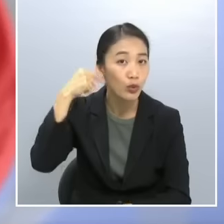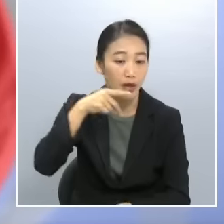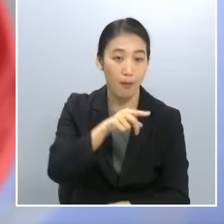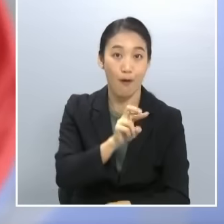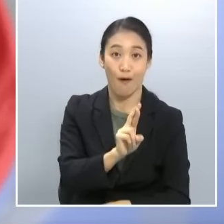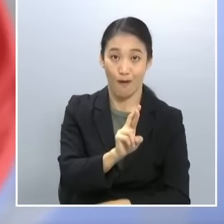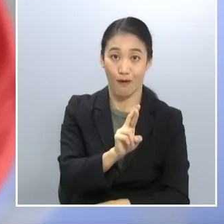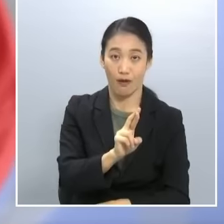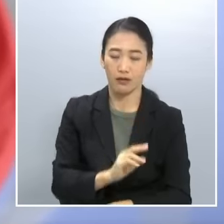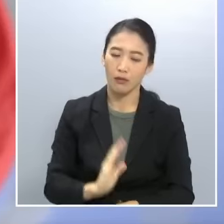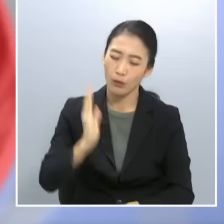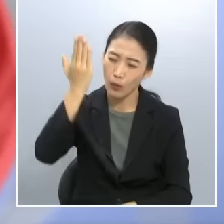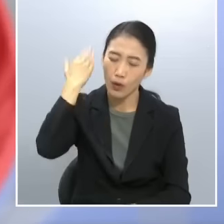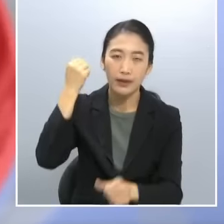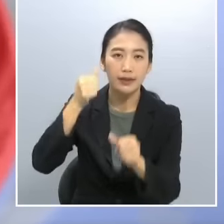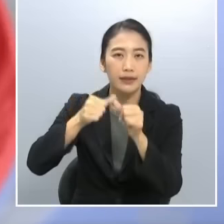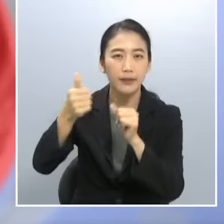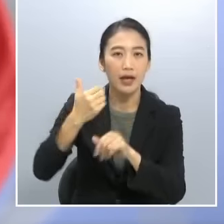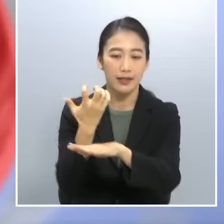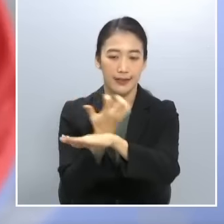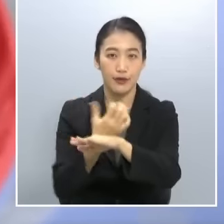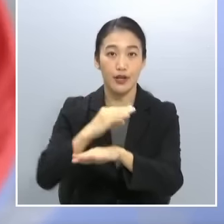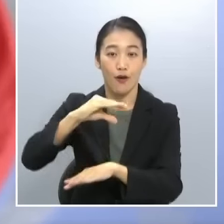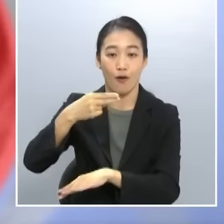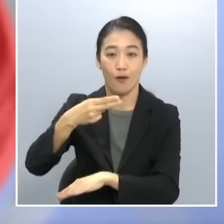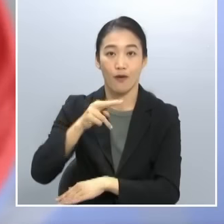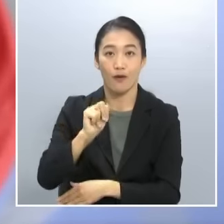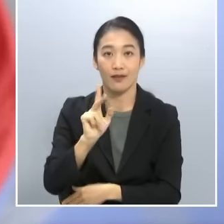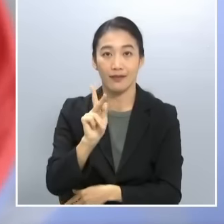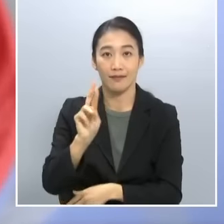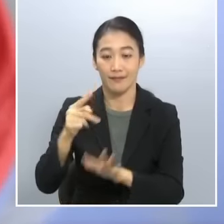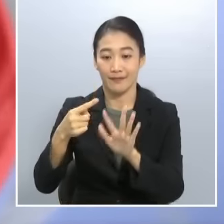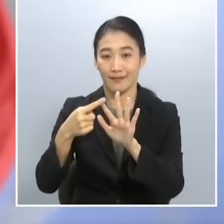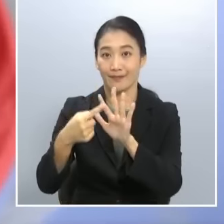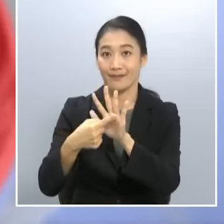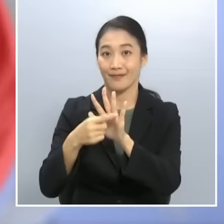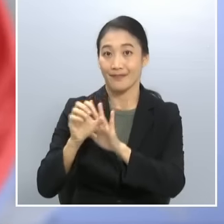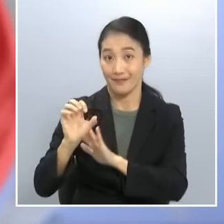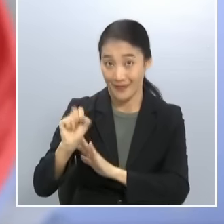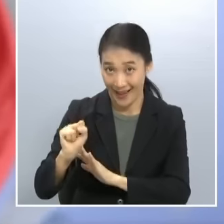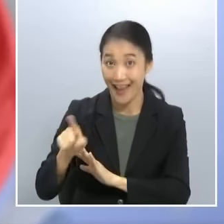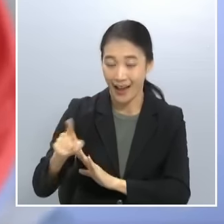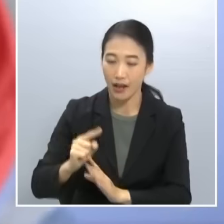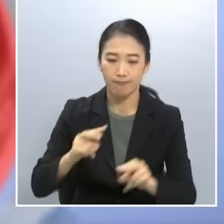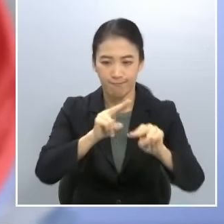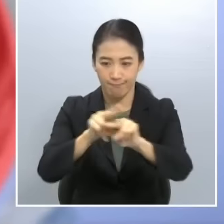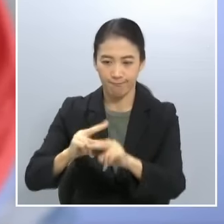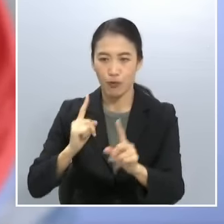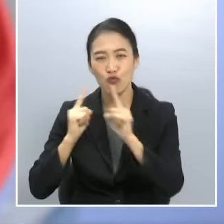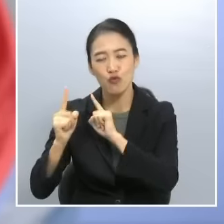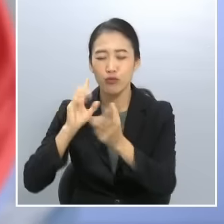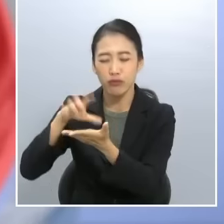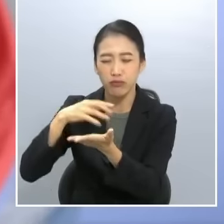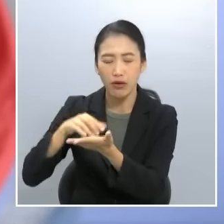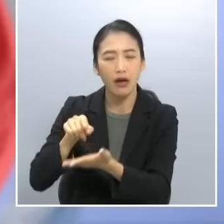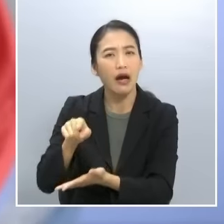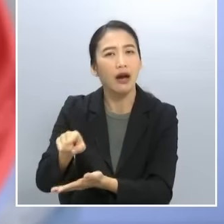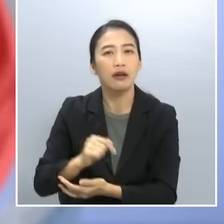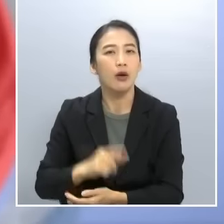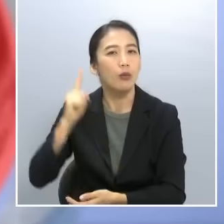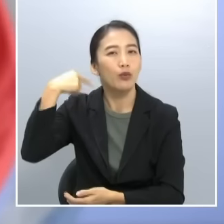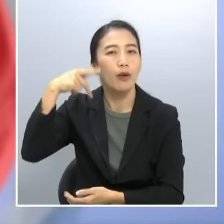มีการสัมภาษณ์ในรายการหนกระแสตัวพรบอกว่าพรไม่เคยเห็นรถเก๋งสีแดงคันนั้นเลยถามว่าเพราะอะไรวันนั้นเนี่ยคณผู้ชม